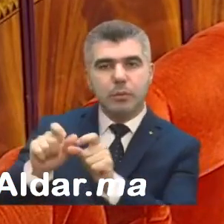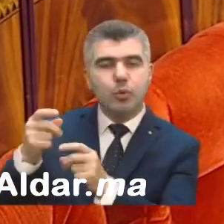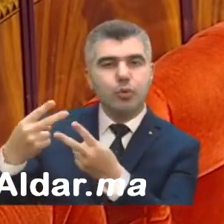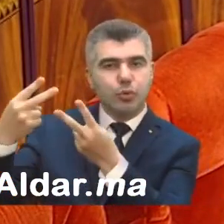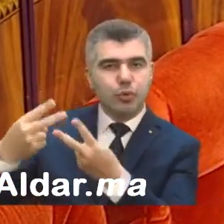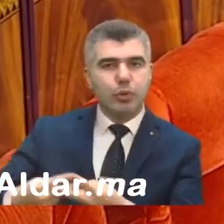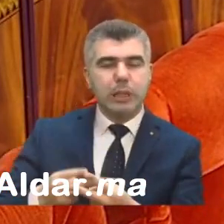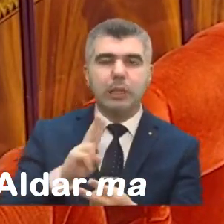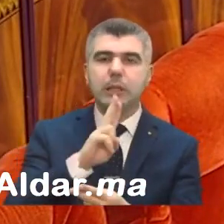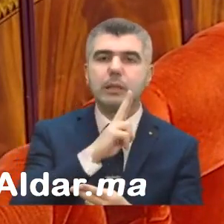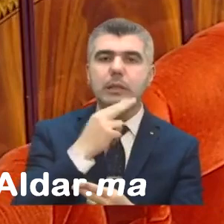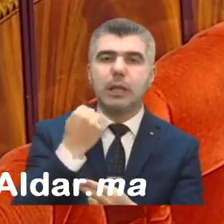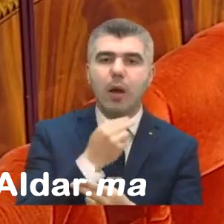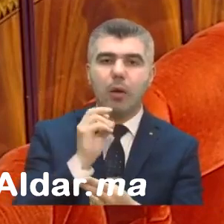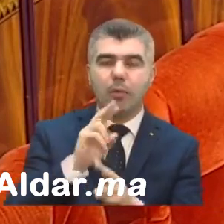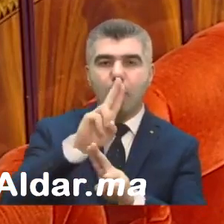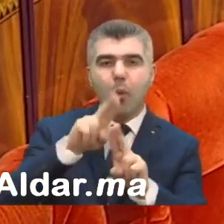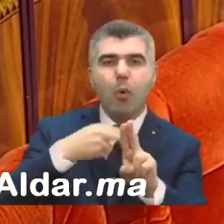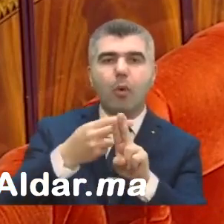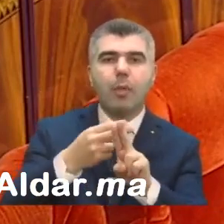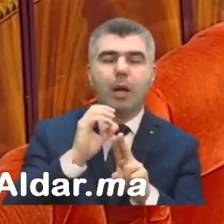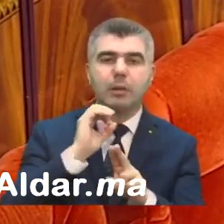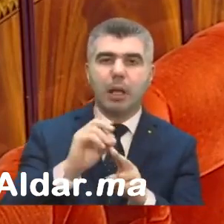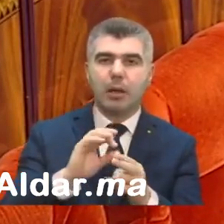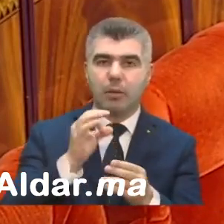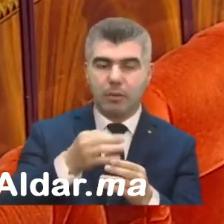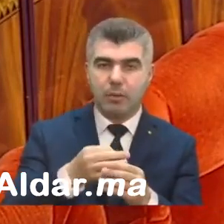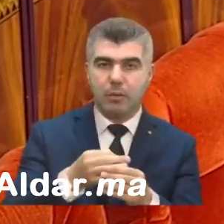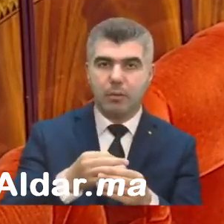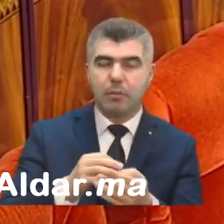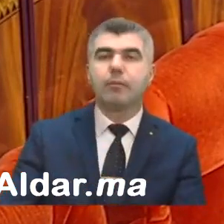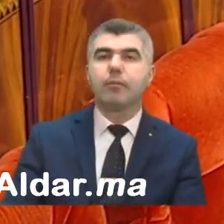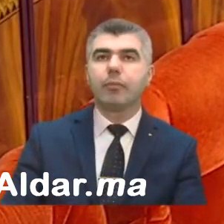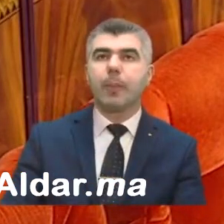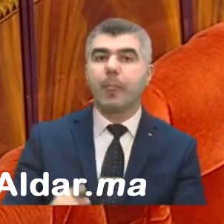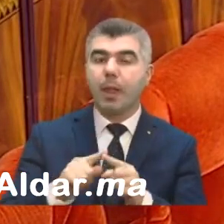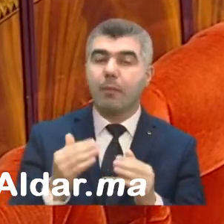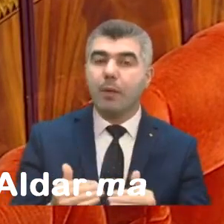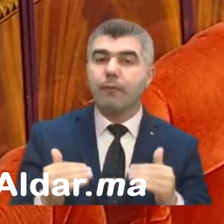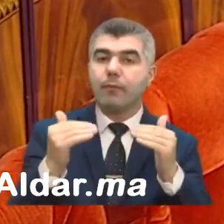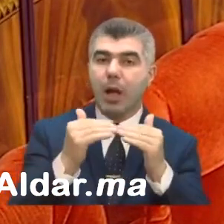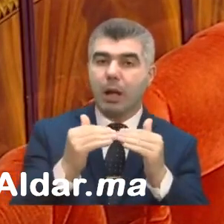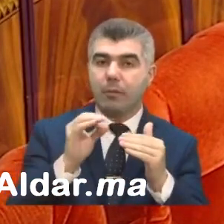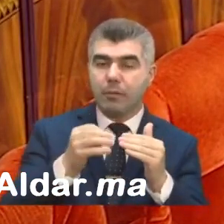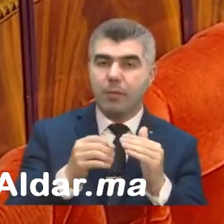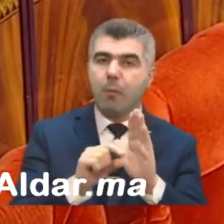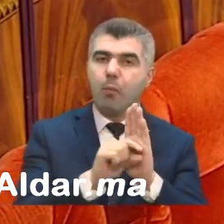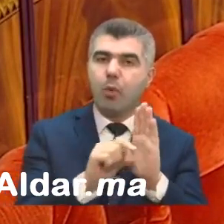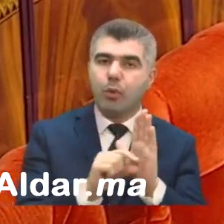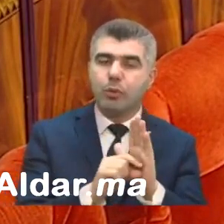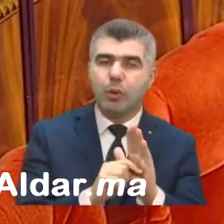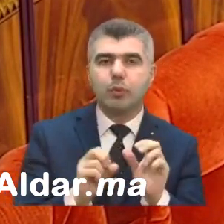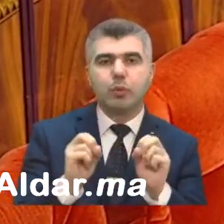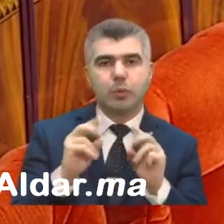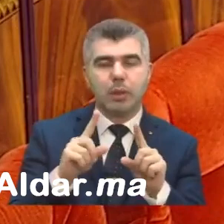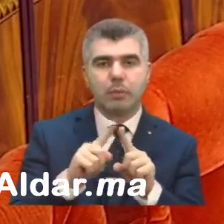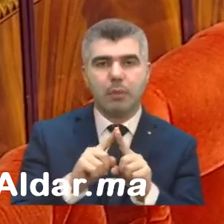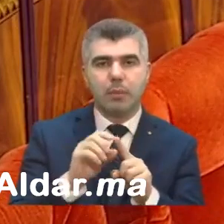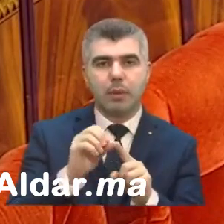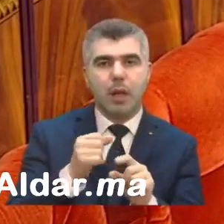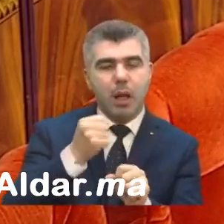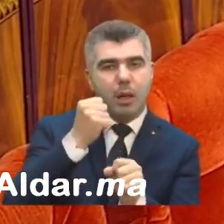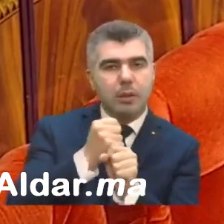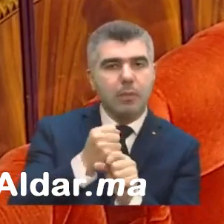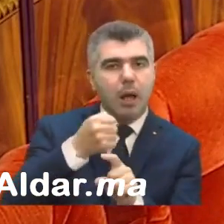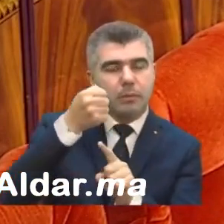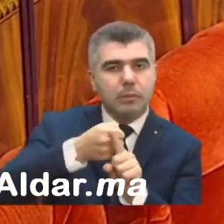يجيبون، هم اللي قدموا 3900. ربما نتفق مع السيد النائب المحترم السيد الرئيس يقول لي الموضوع، انا هنا نقول له وي نعملوا مجهود،